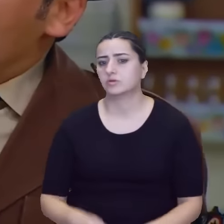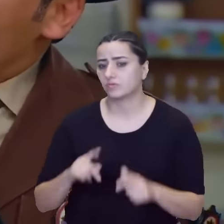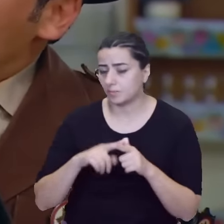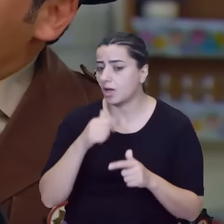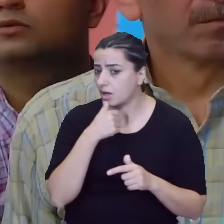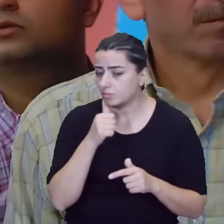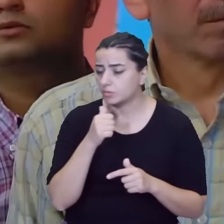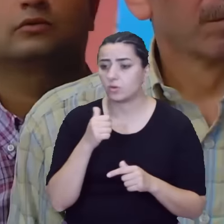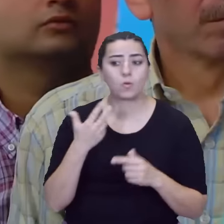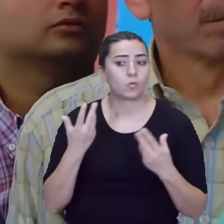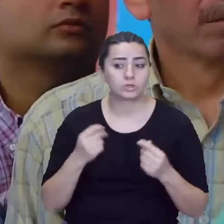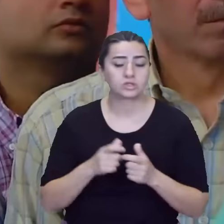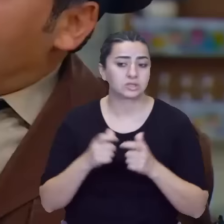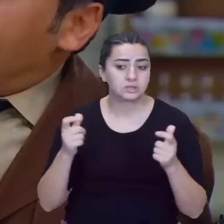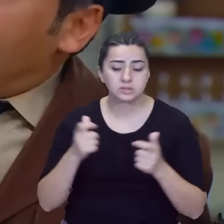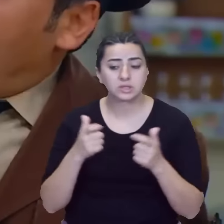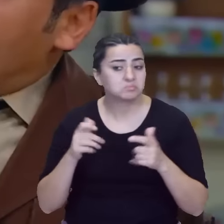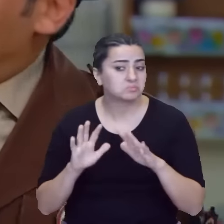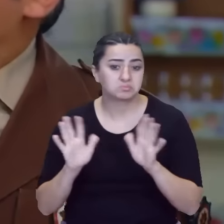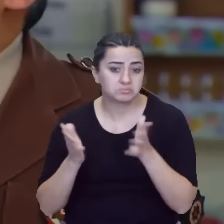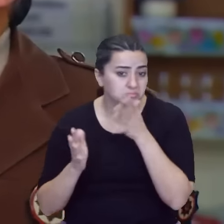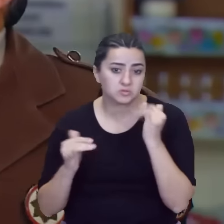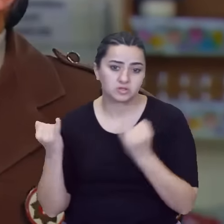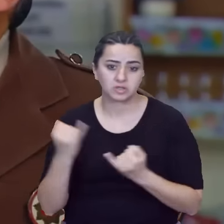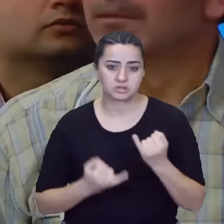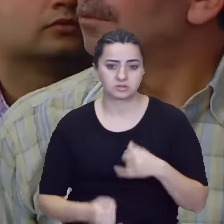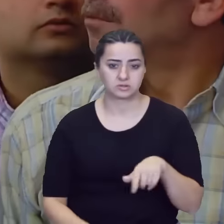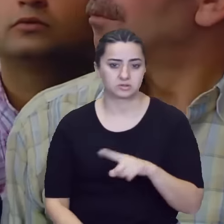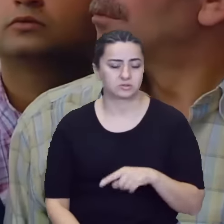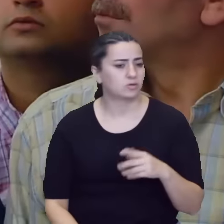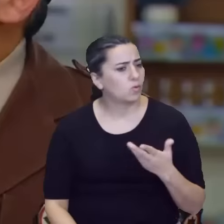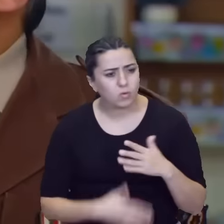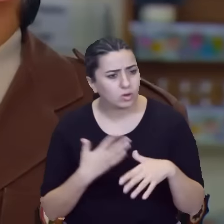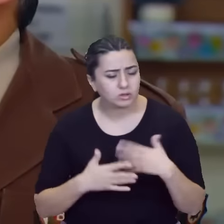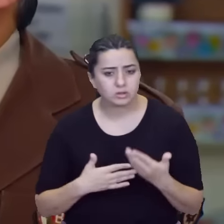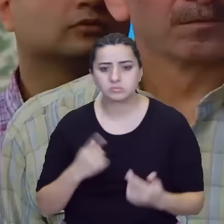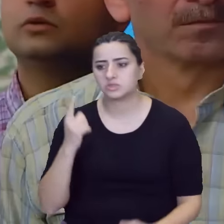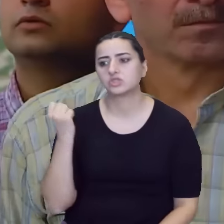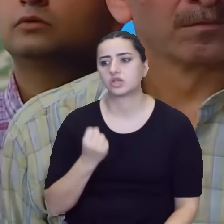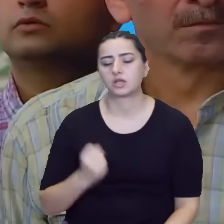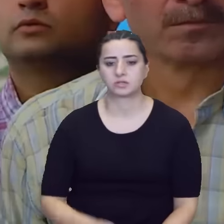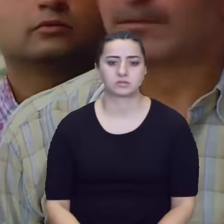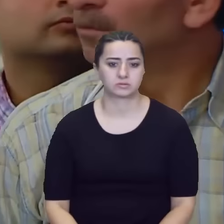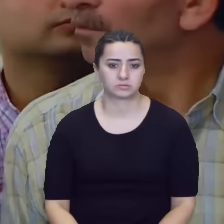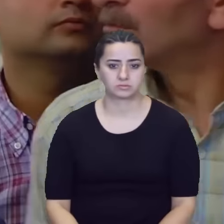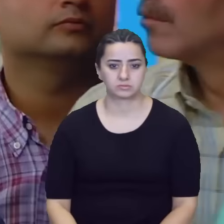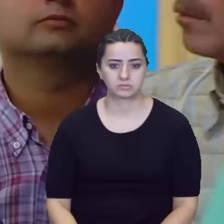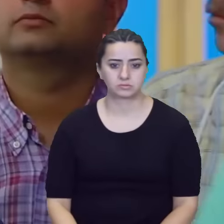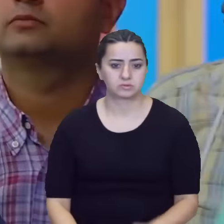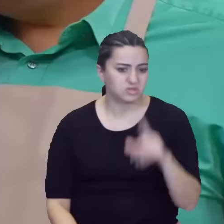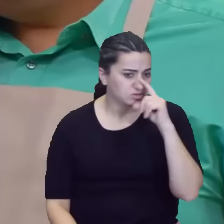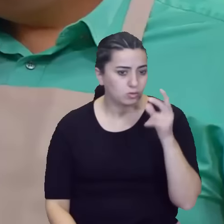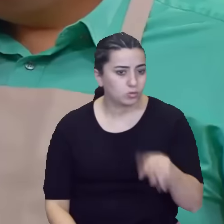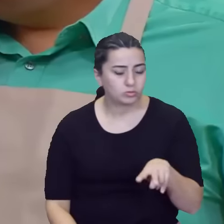ağabey, olayın nasıl gelişip gelişmediğini tartışırız arkadaşlarla. Olay ne ya? Cinayet. Kim